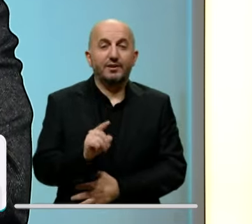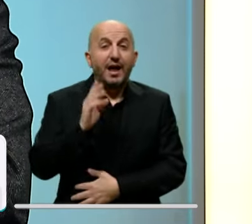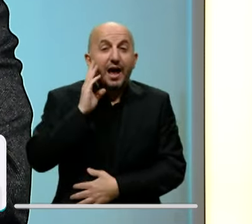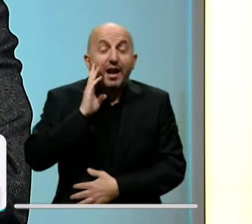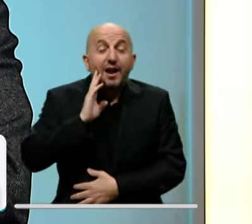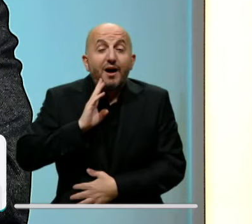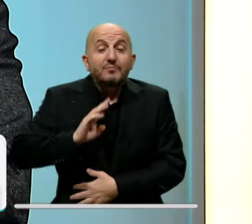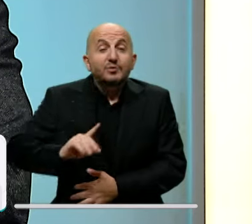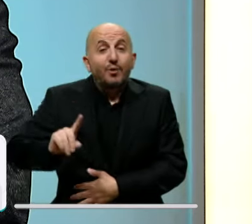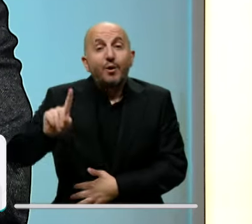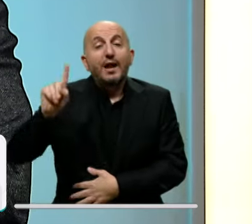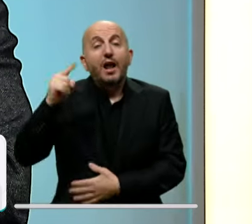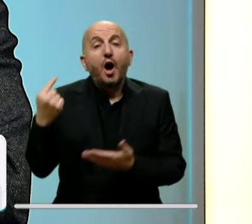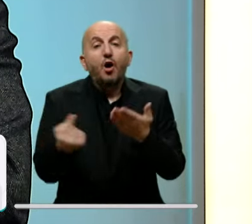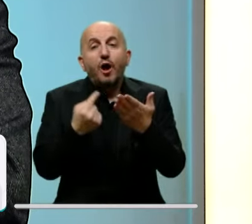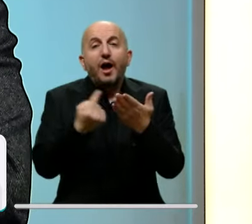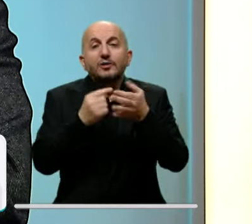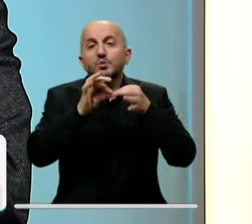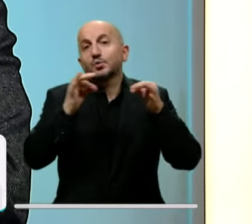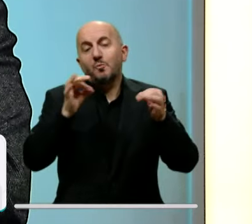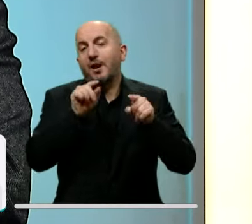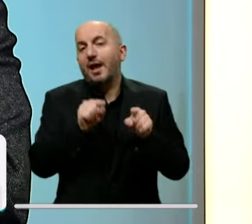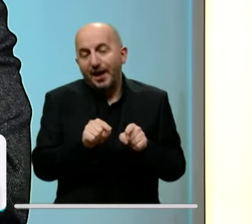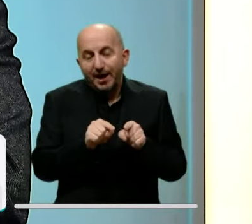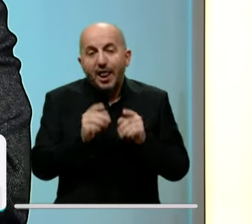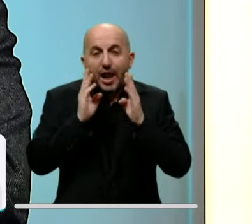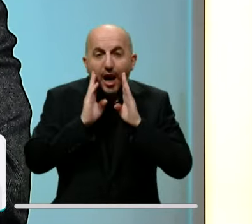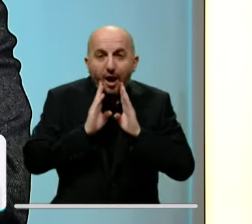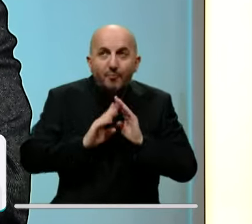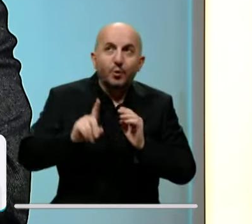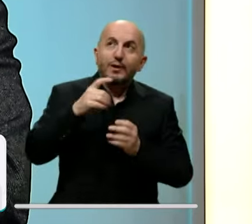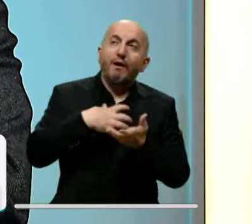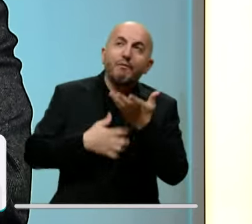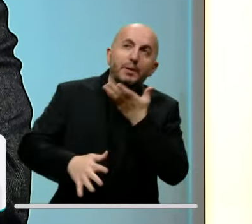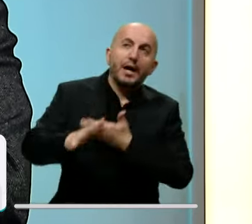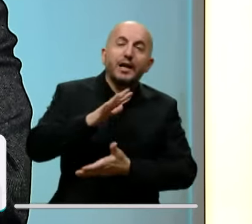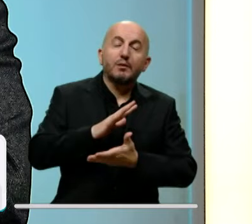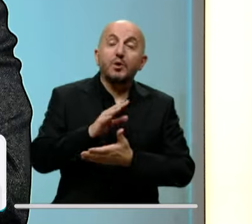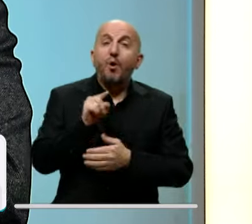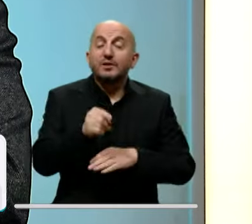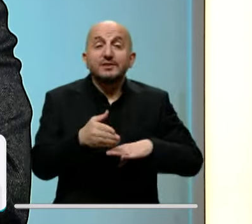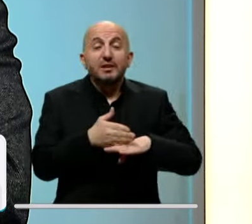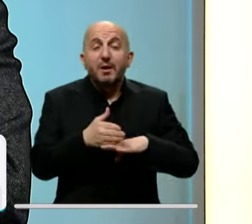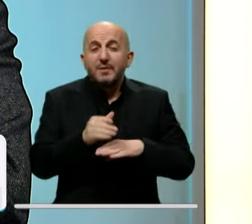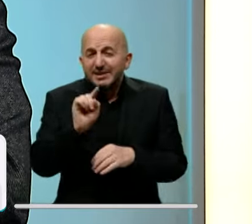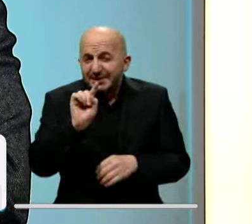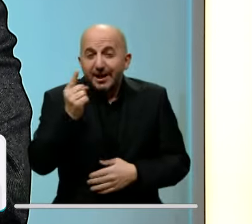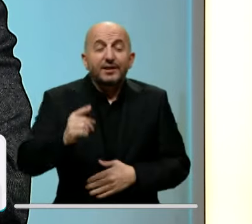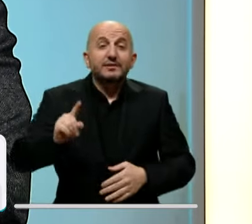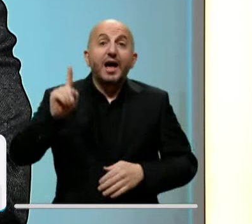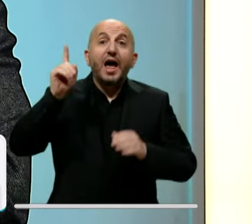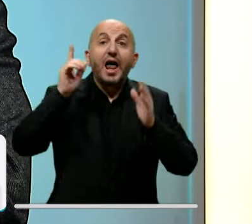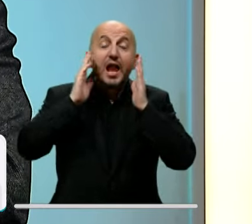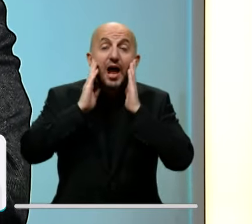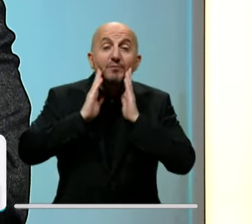hapşursun da geçen bir ifadedir elhamdülillahi rabbil alemin ondan dolayı sadece Elhamdülillah